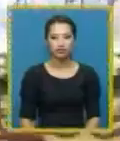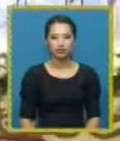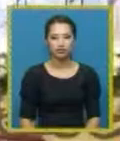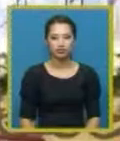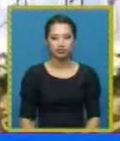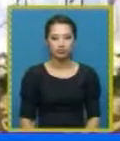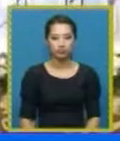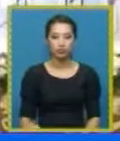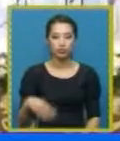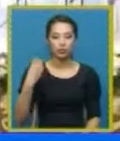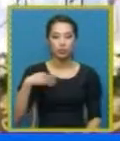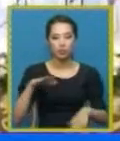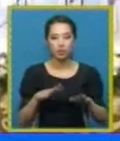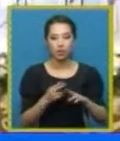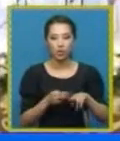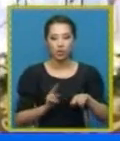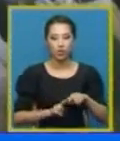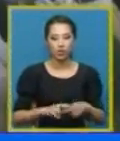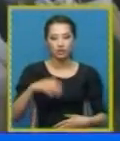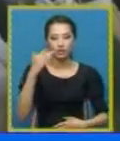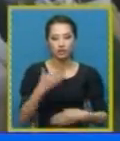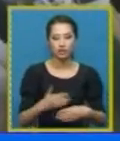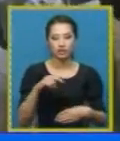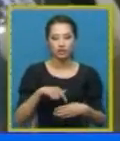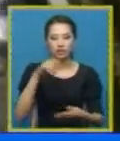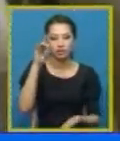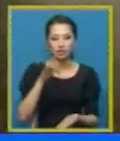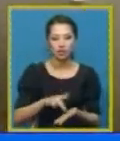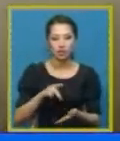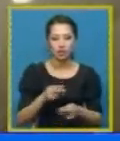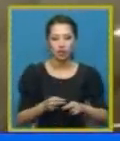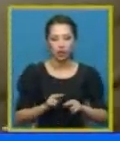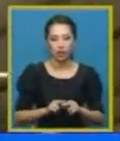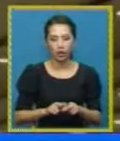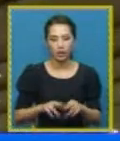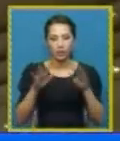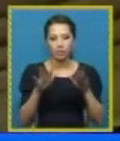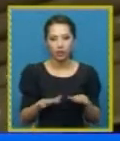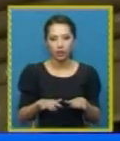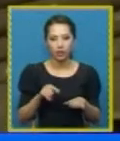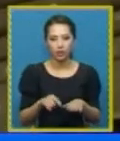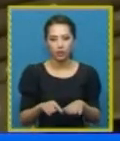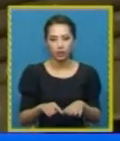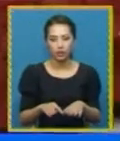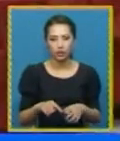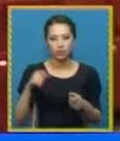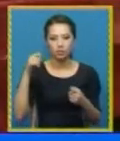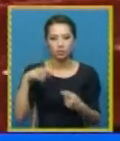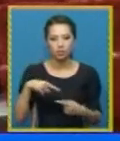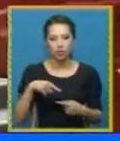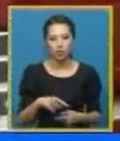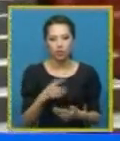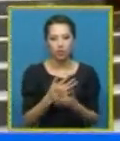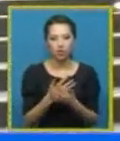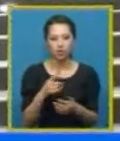Бұл Түркістан салтанат сарайы, аумағы атшаптырым алқапты алып жатқан мәдени орын түрлі іс-шараларды ұйымдастыруға лайықталып салынған.